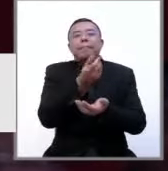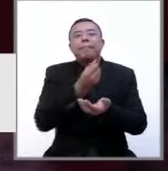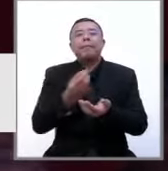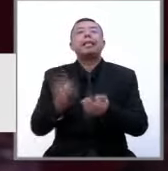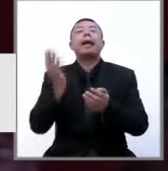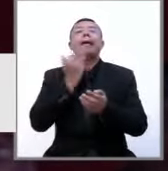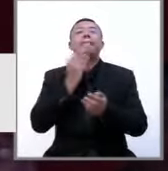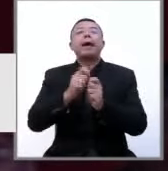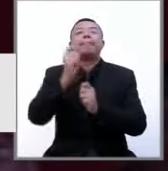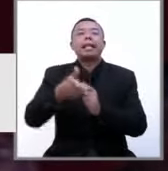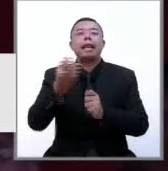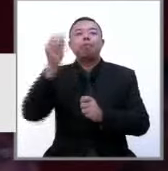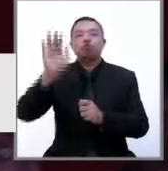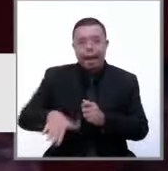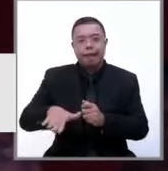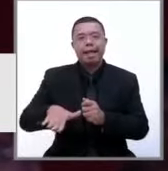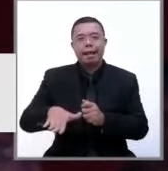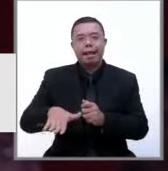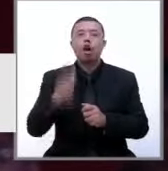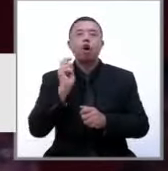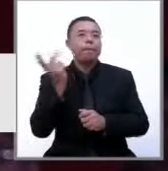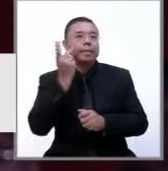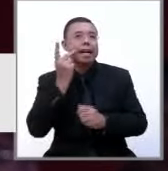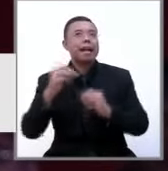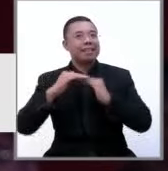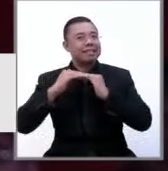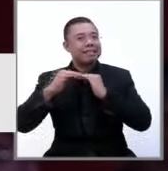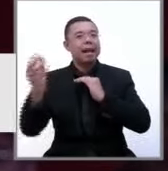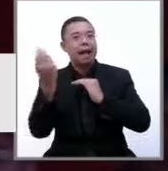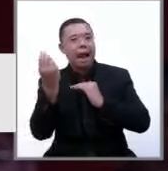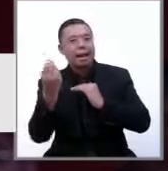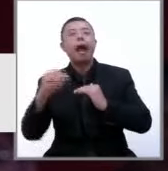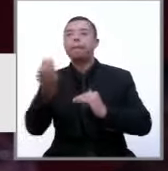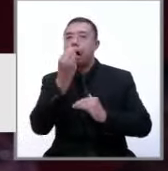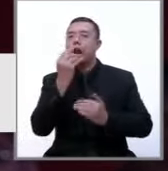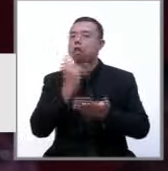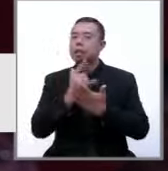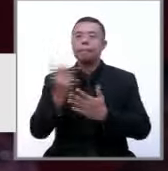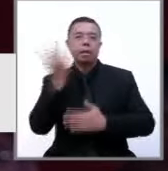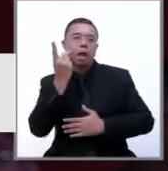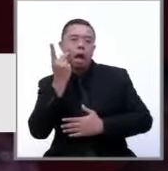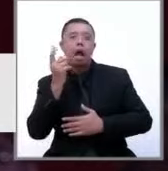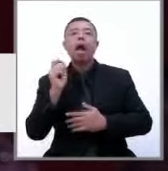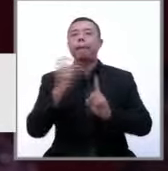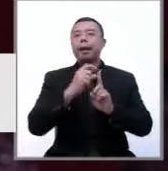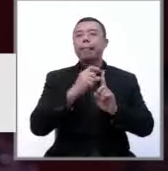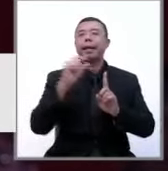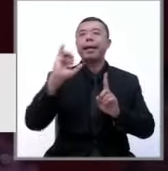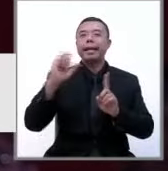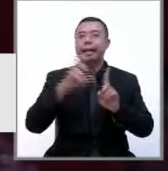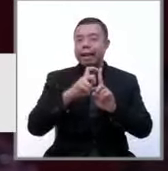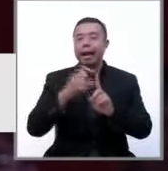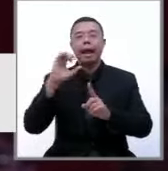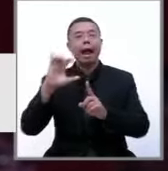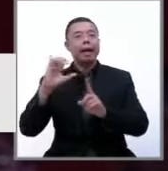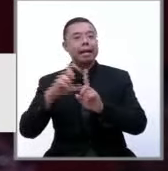murah untuk menjaga stabilitas harga pangan akan kita optimalkan peran dari tpid Id